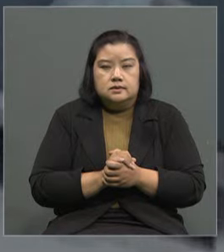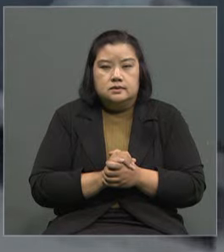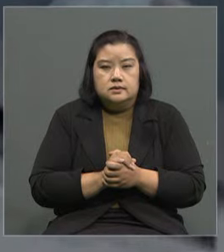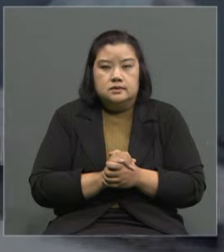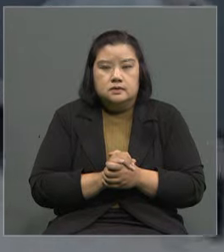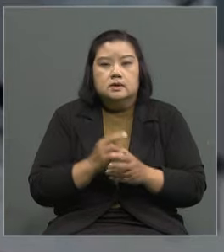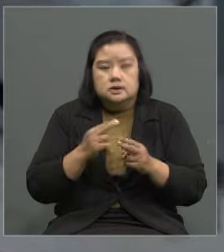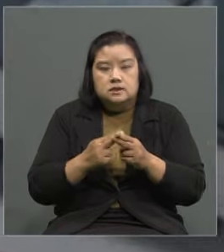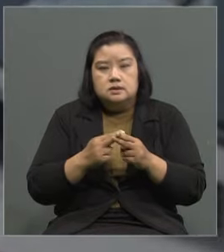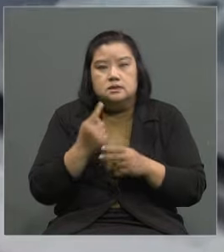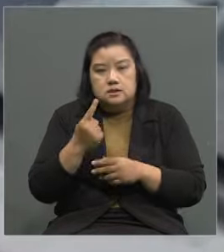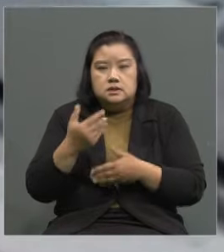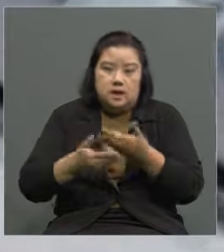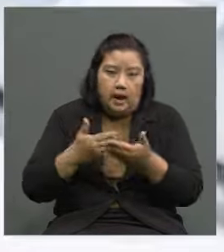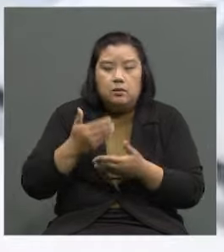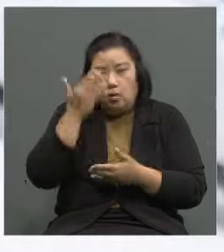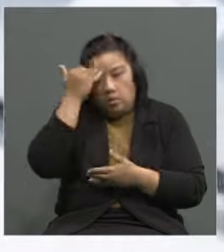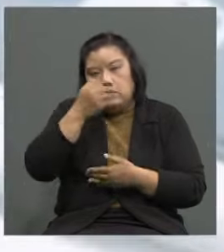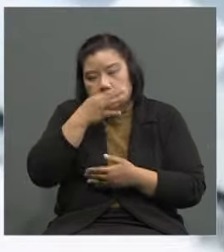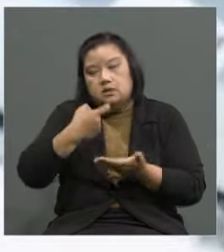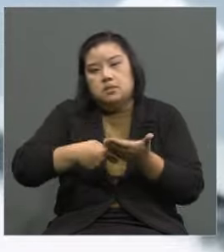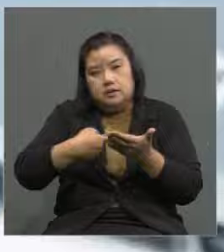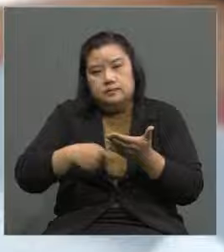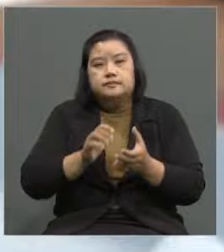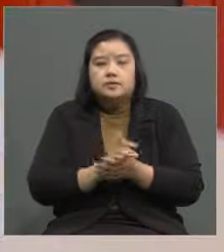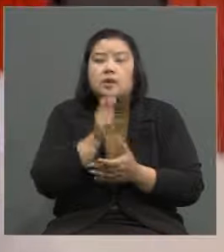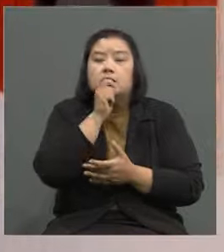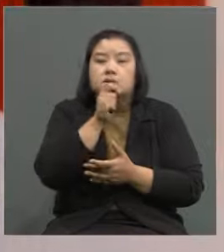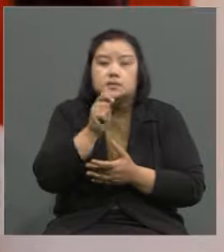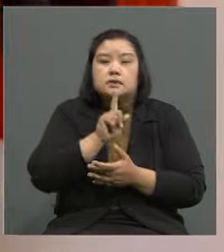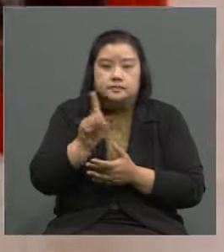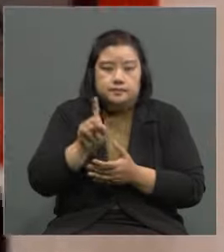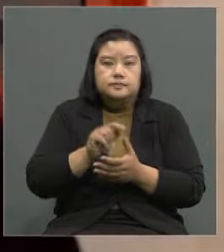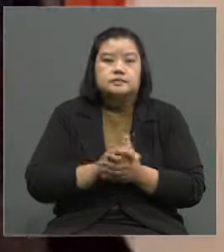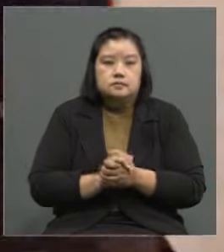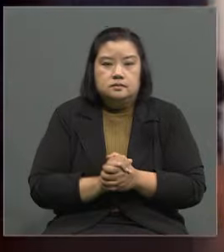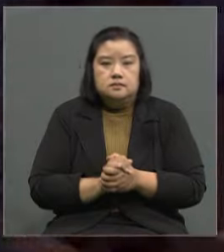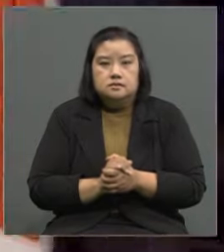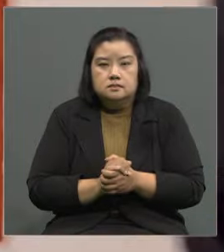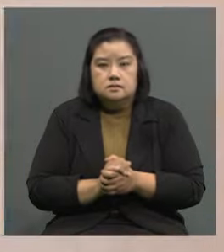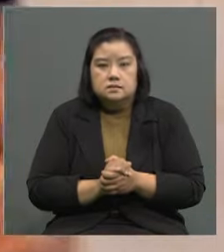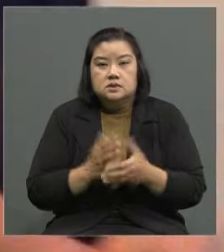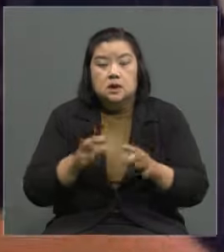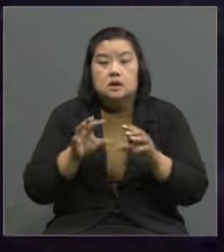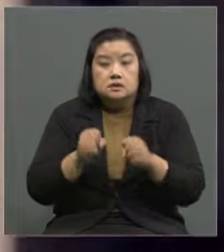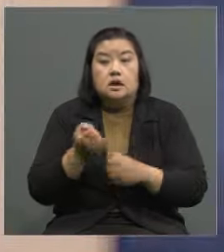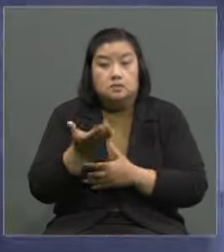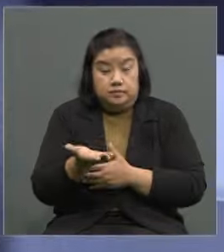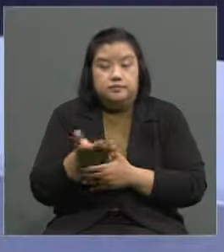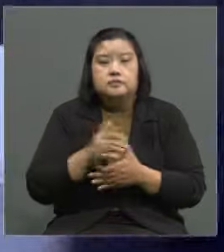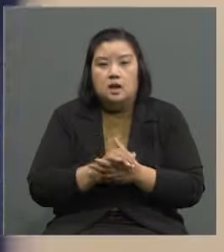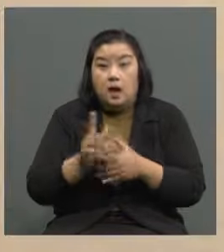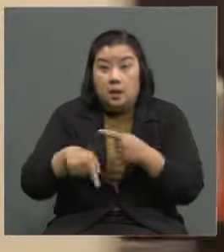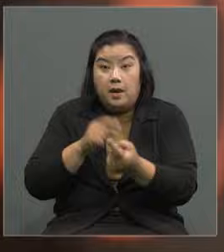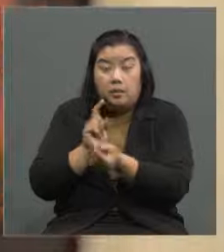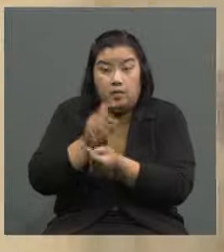ที่ขายเนืขายประกันตให้ผมหลังจากนั้นนะครับเจ้าหน้าที่ก็คุมตัวผู้ต้องหาไปส่งพนักงาน